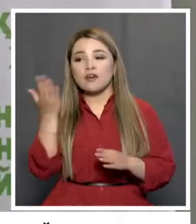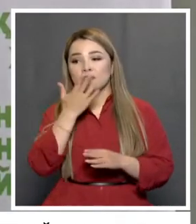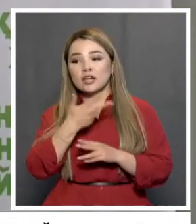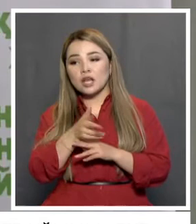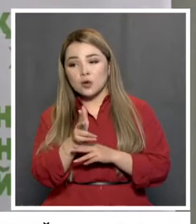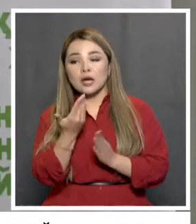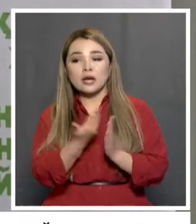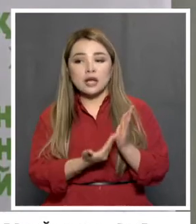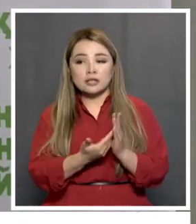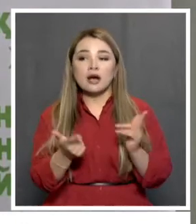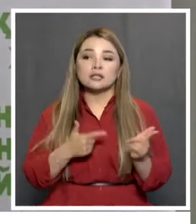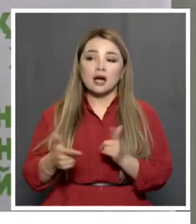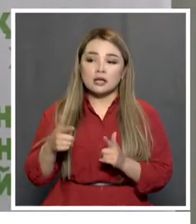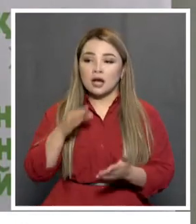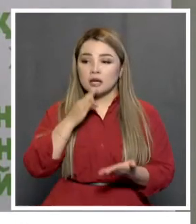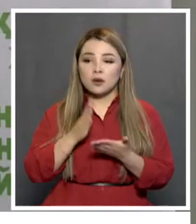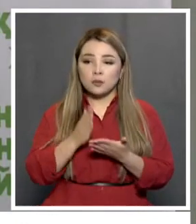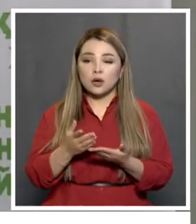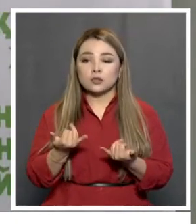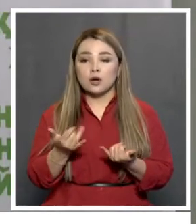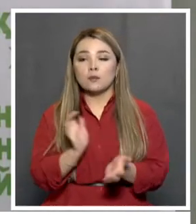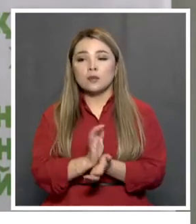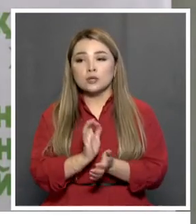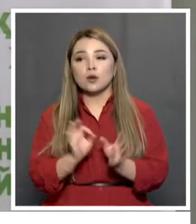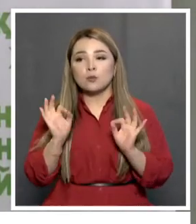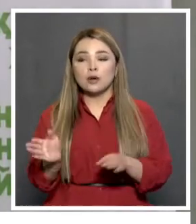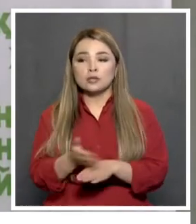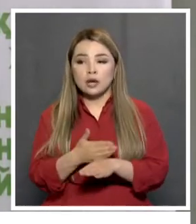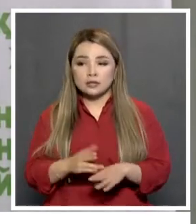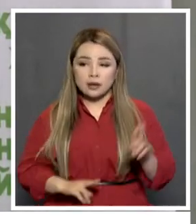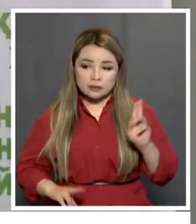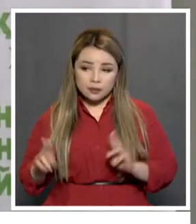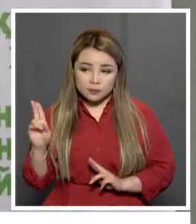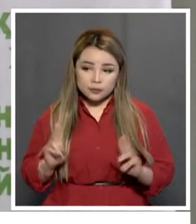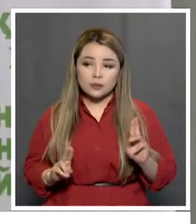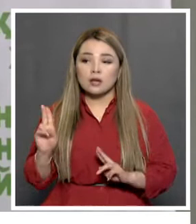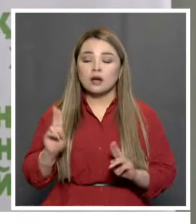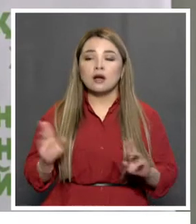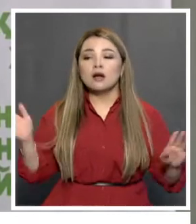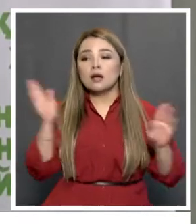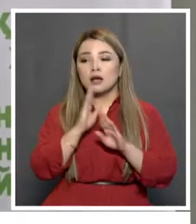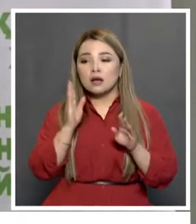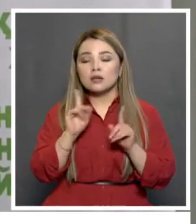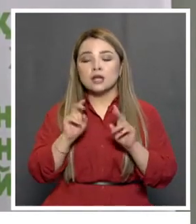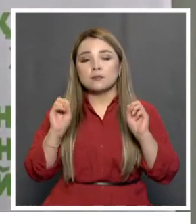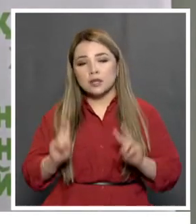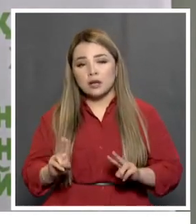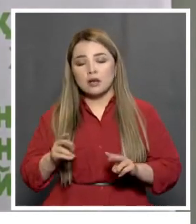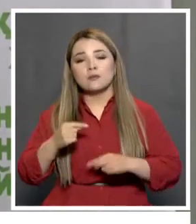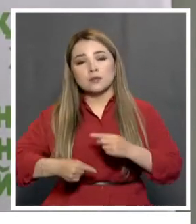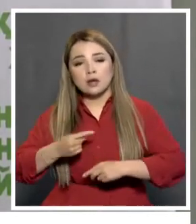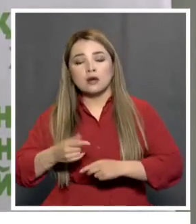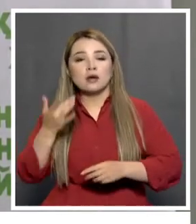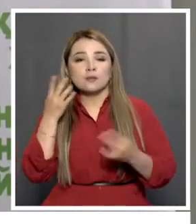дәрістерді дайындайтын боламыз. Мысалы, қоқысты қалай дұрыс сұрыптау керек, арнайы эко-лайфхар, эко-әдеттерді